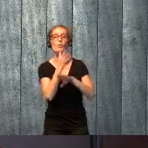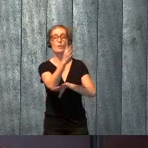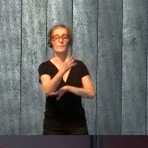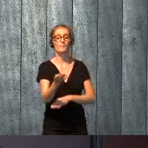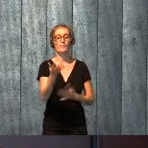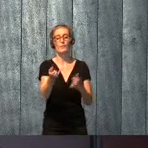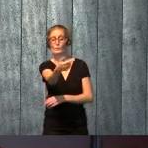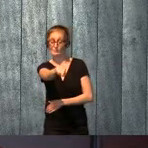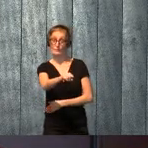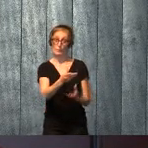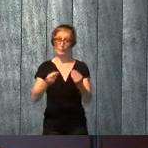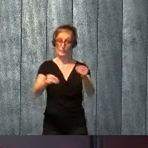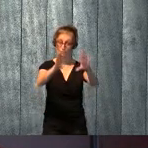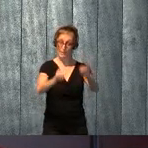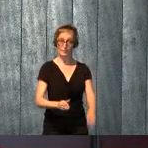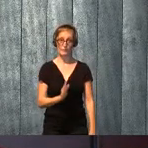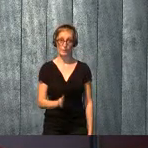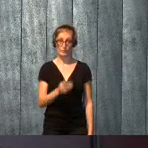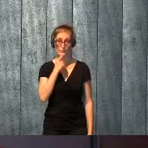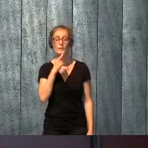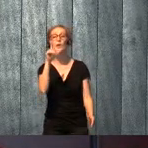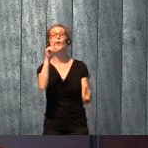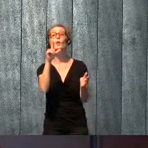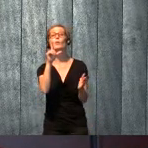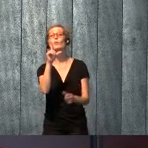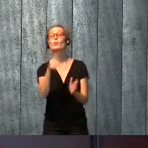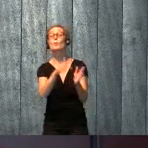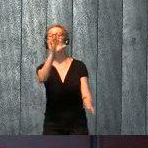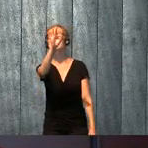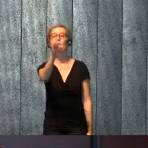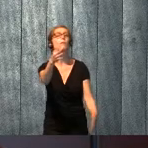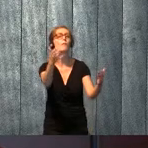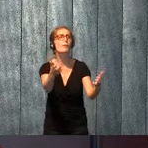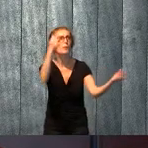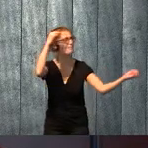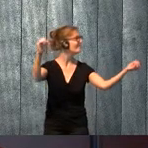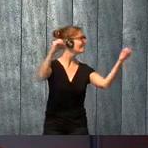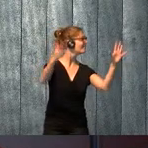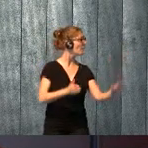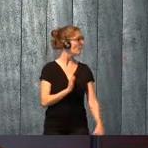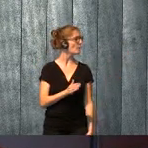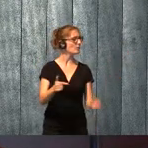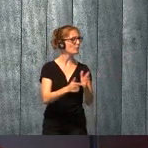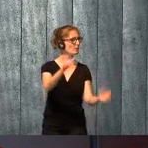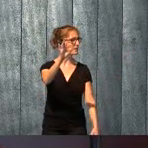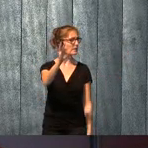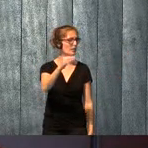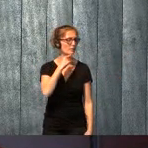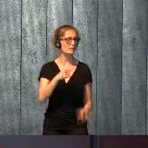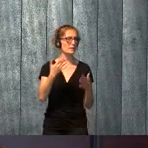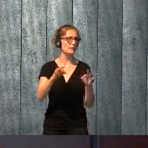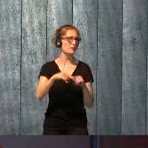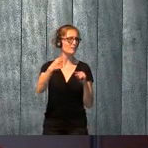les Bordelais réfléchissent au Bordeaux de 2050. Qu'attendent-ils de leur ville à échéance de